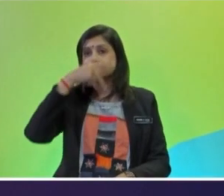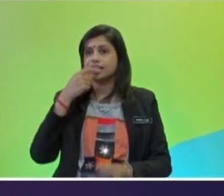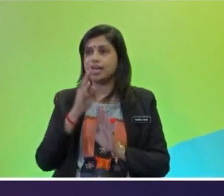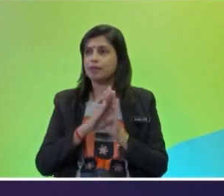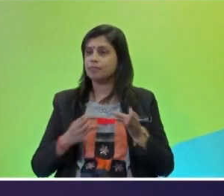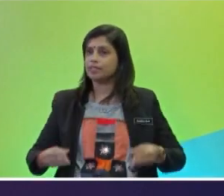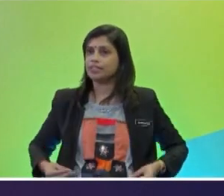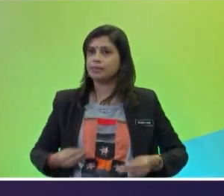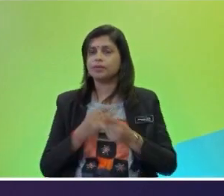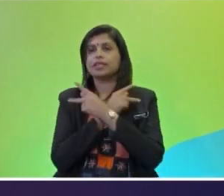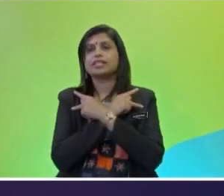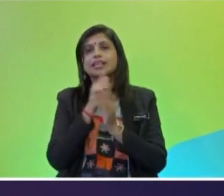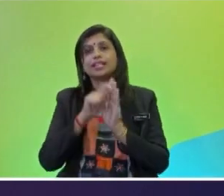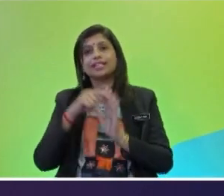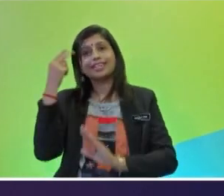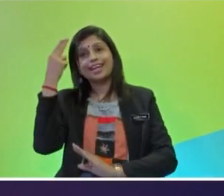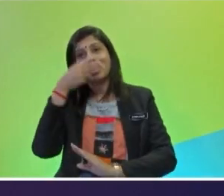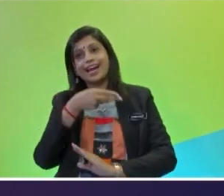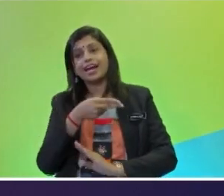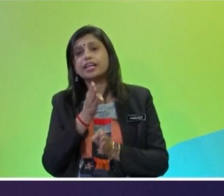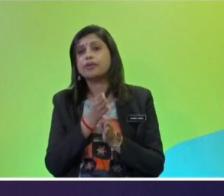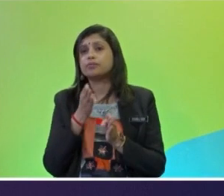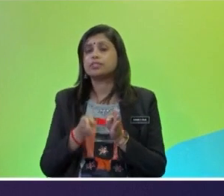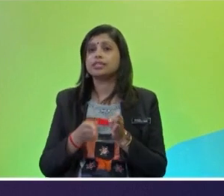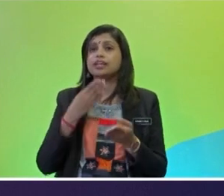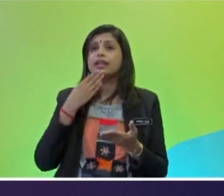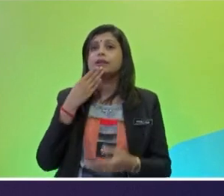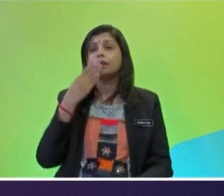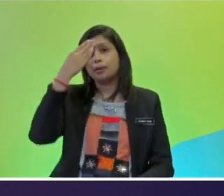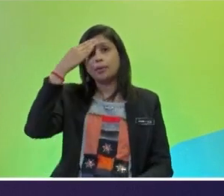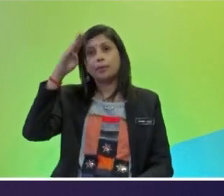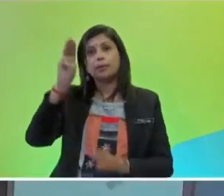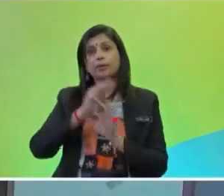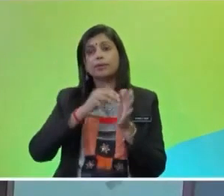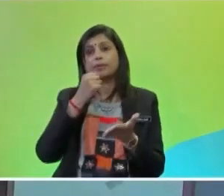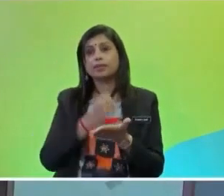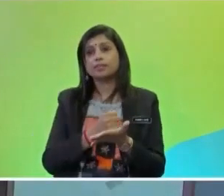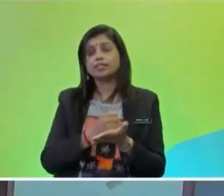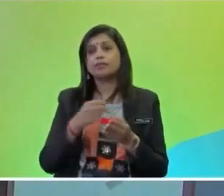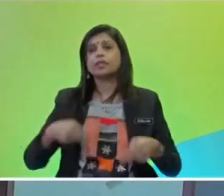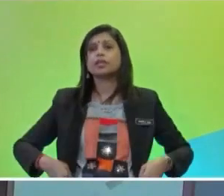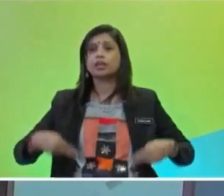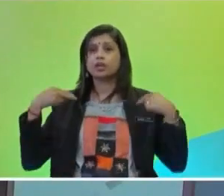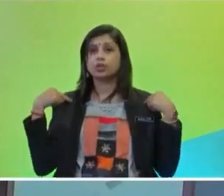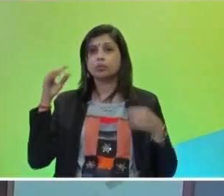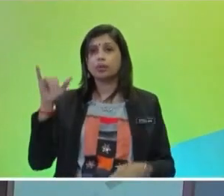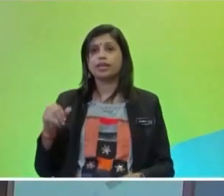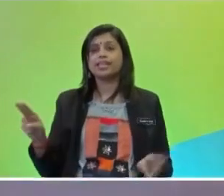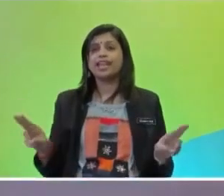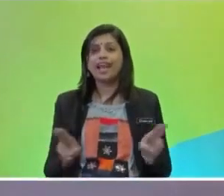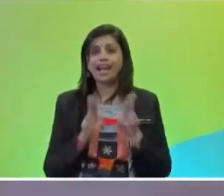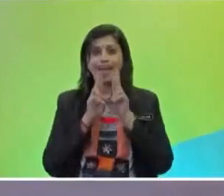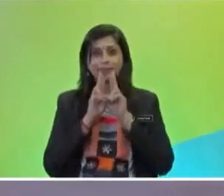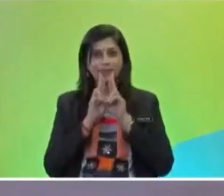terhadap jiran bagi menjamin kehidupan yang harmoni. Ya, yeah, okey. Okay. Terima kasih cikgu. Dan bagaimana